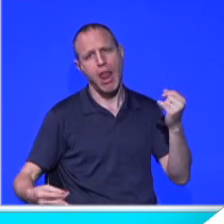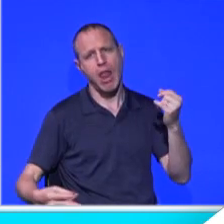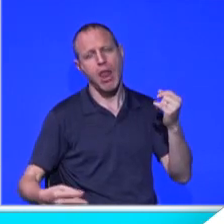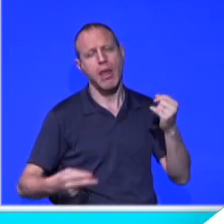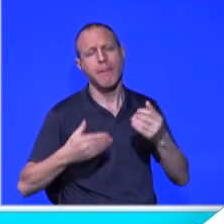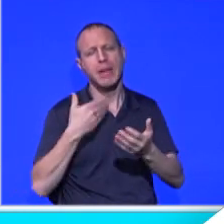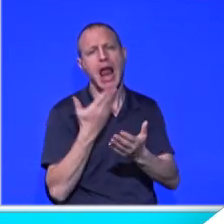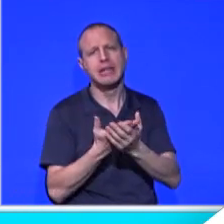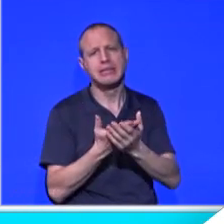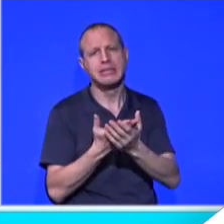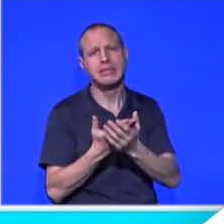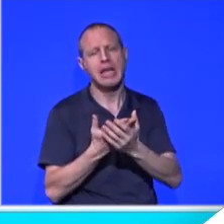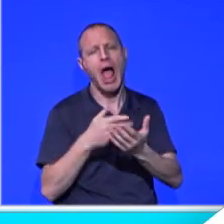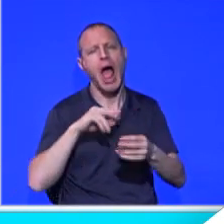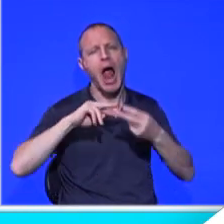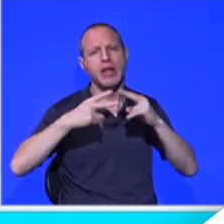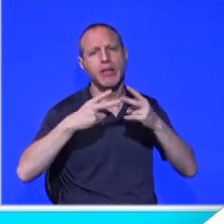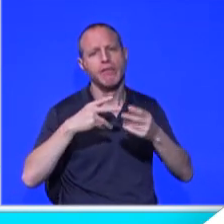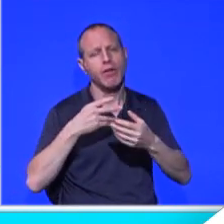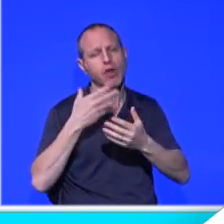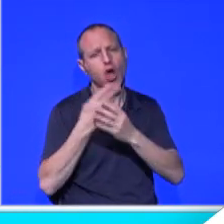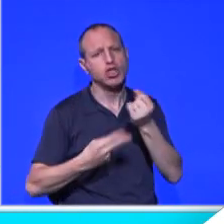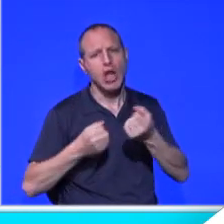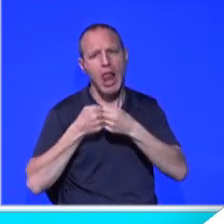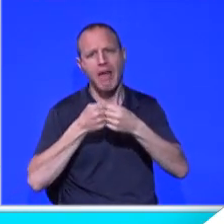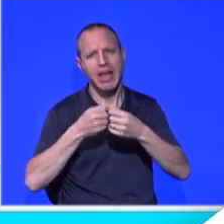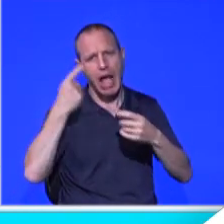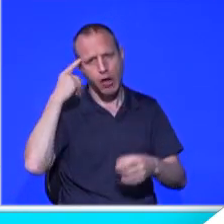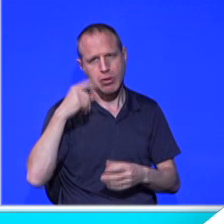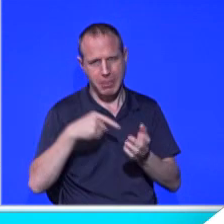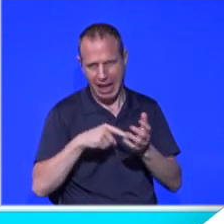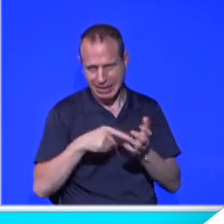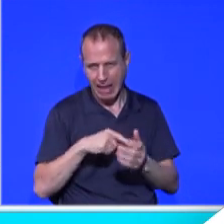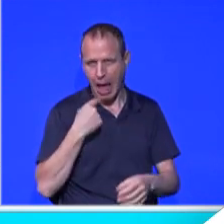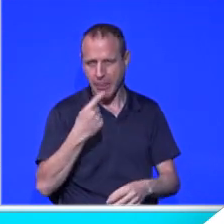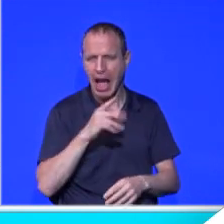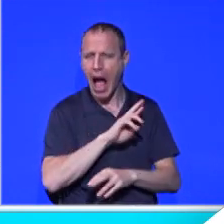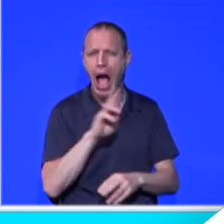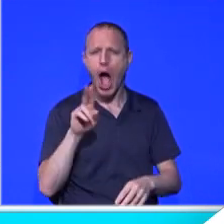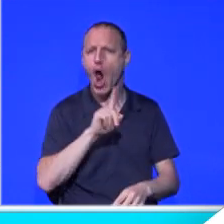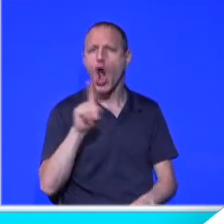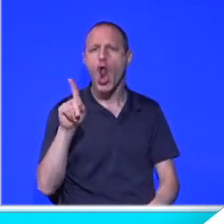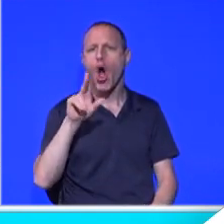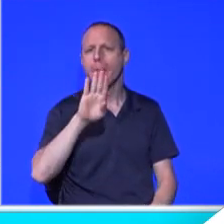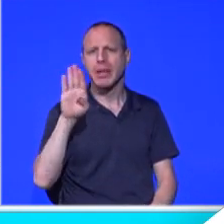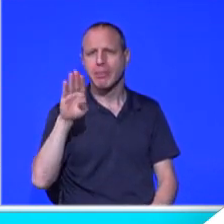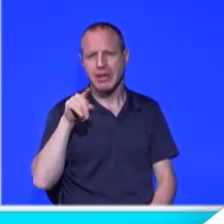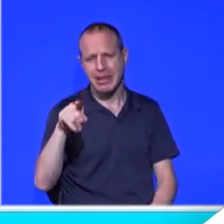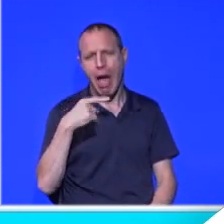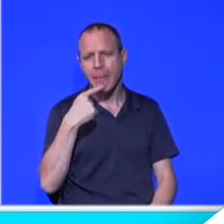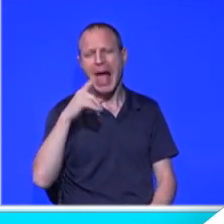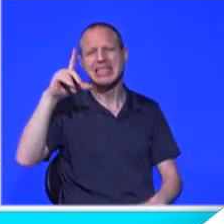מלהציע אלטרנטיבות וכושל להיאבק על רעיונות. ולכן האמירה רק לא ביבי היא אמירת